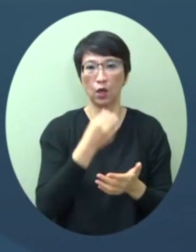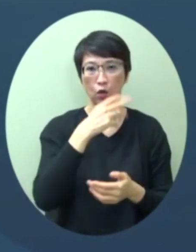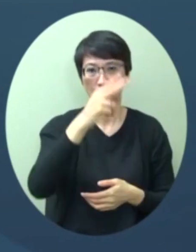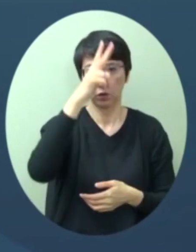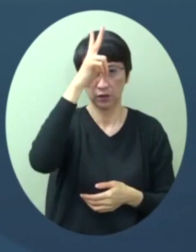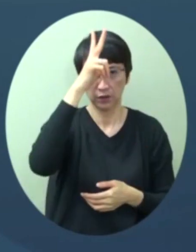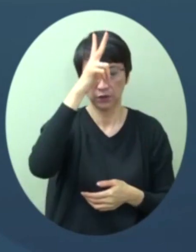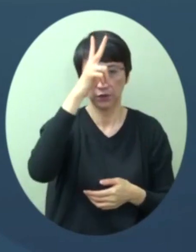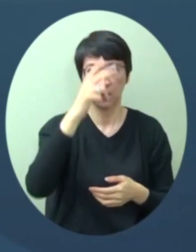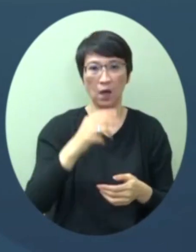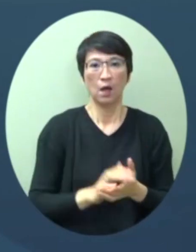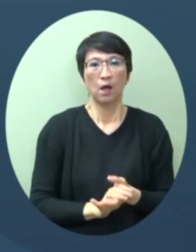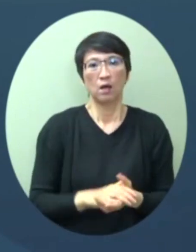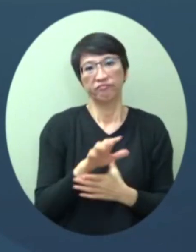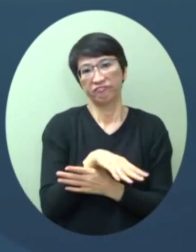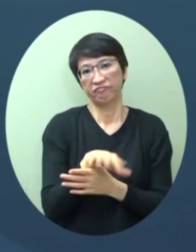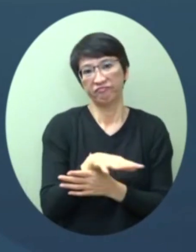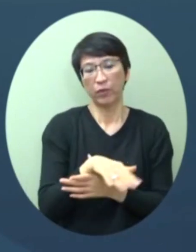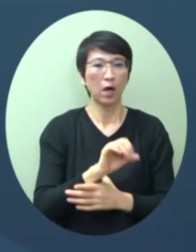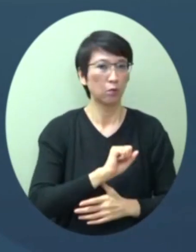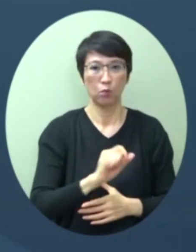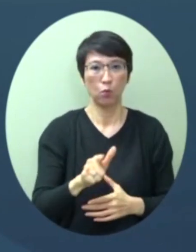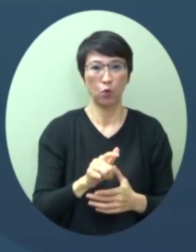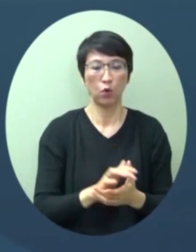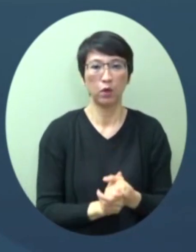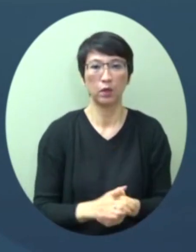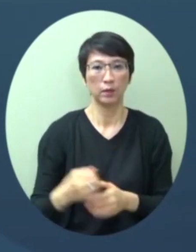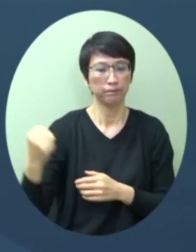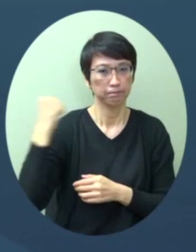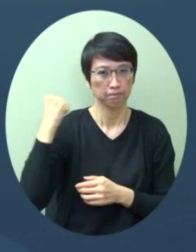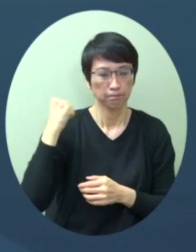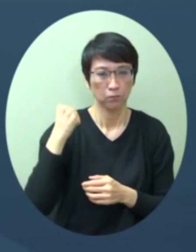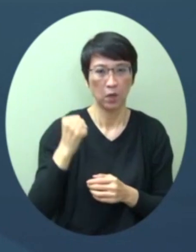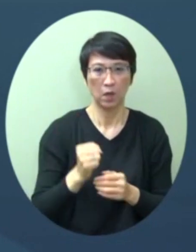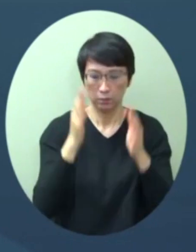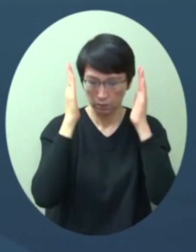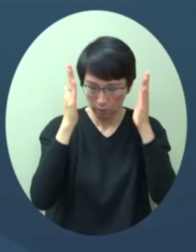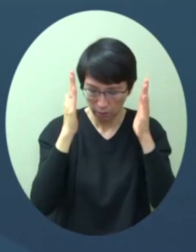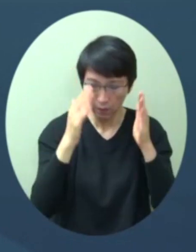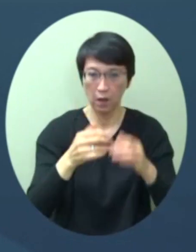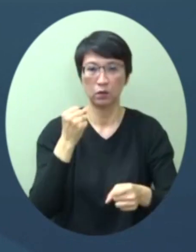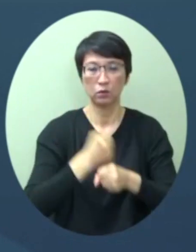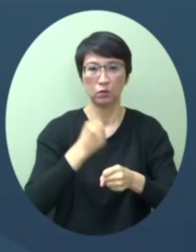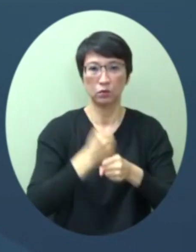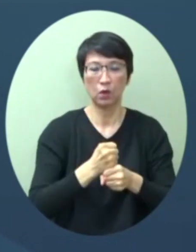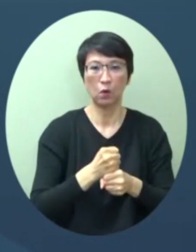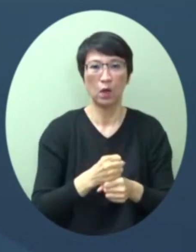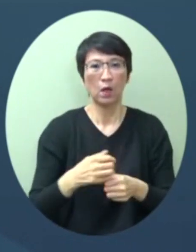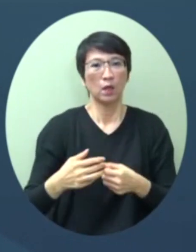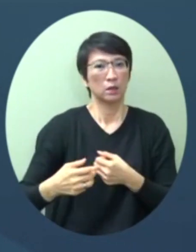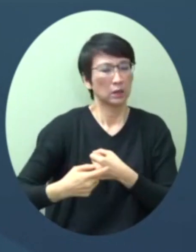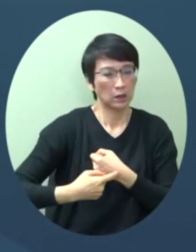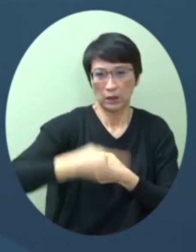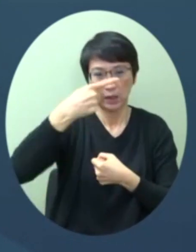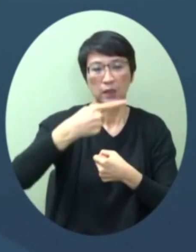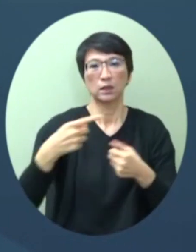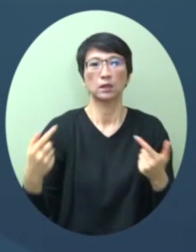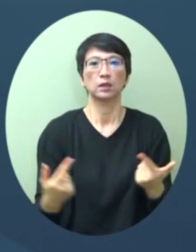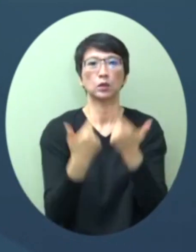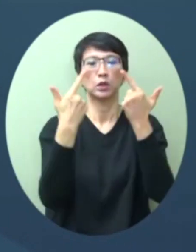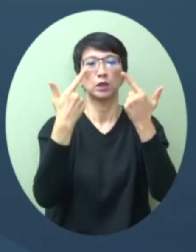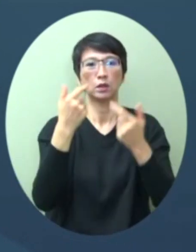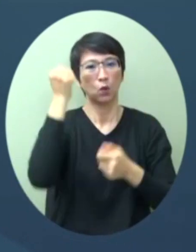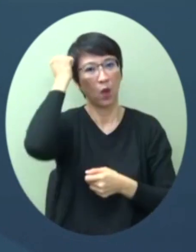不会害态我们是会以最积极有违的态度全力应对前所未有的挑战